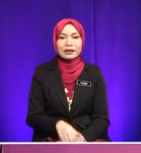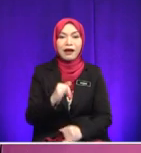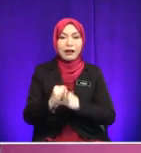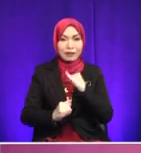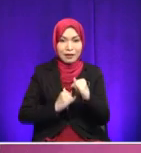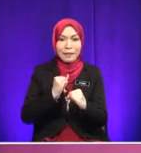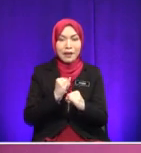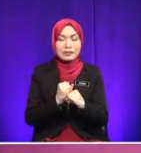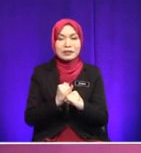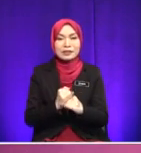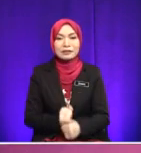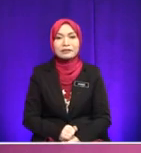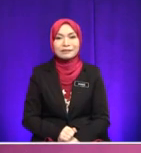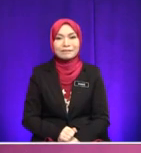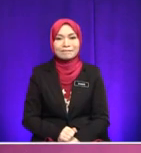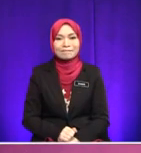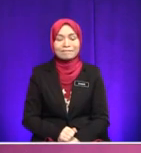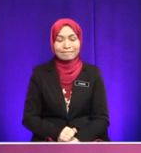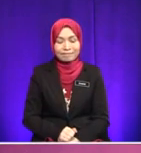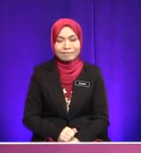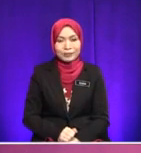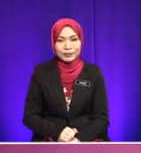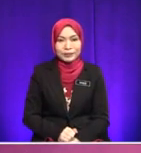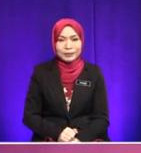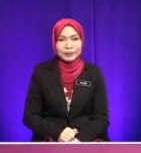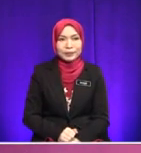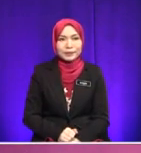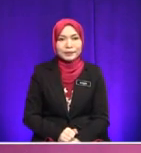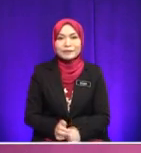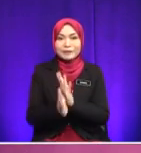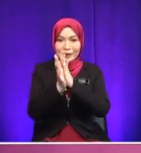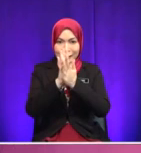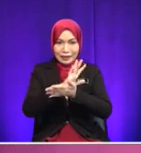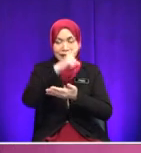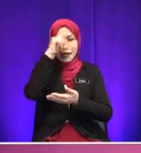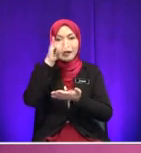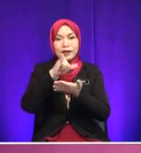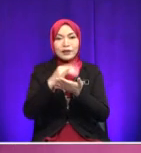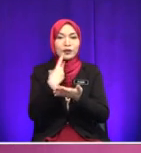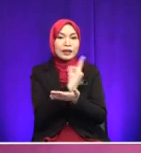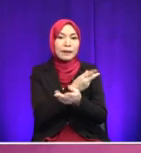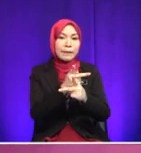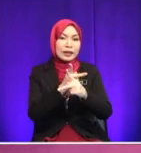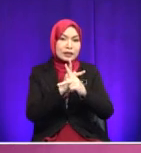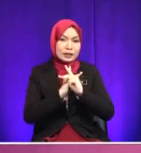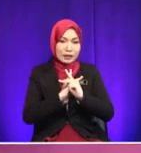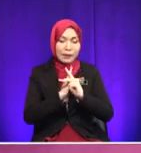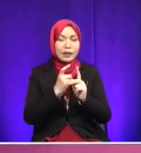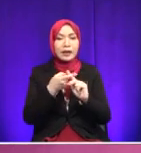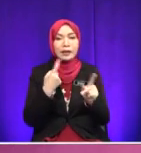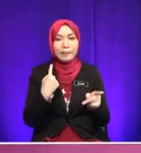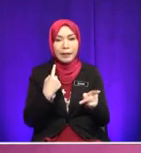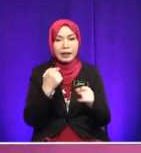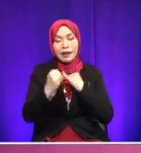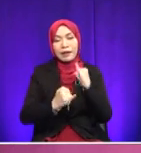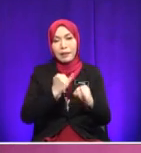bahasa Inggeris, iaitu bahasa Inggeris ialah bahasa antarabangsa. Sebab itulah kita guna, kita pinjam masuk dalam bahasa Melayu supaya